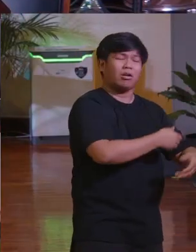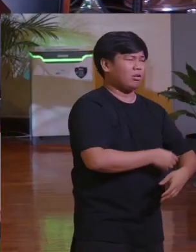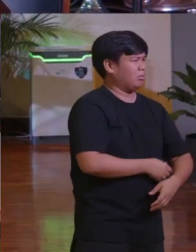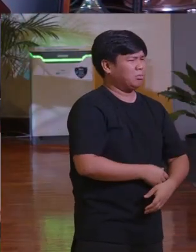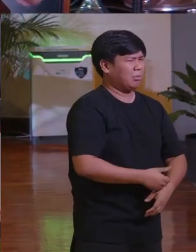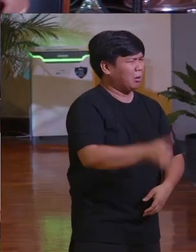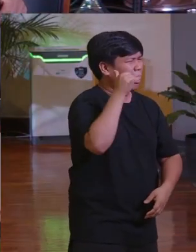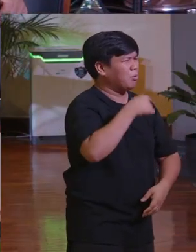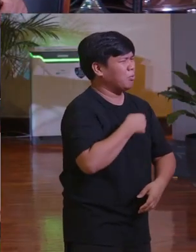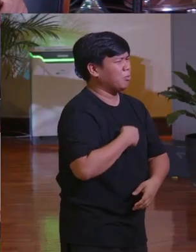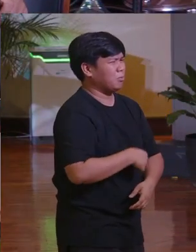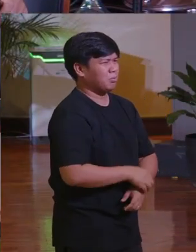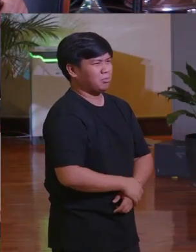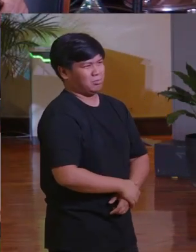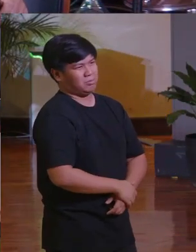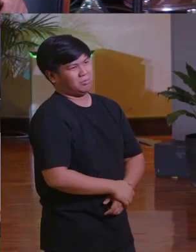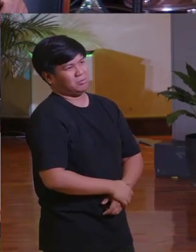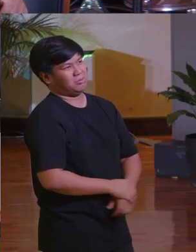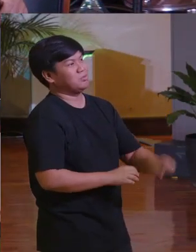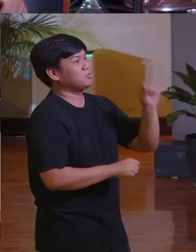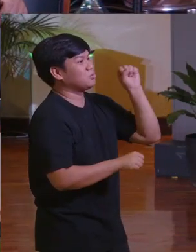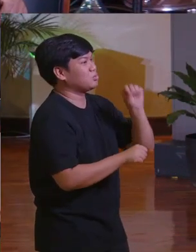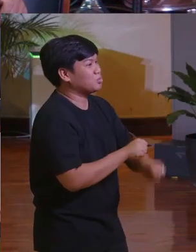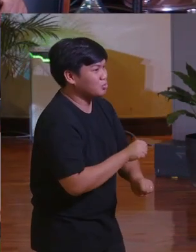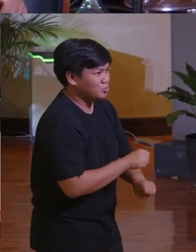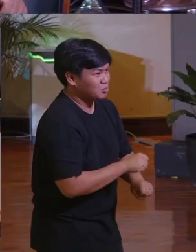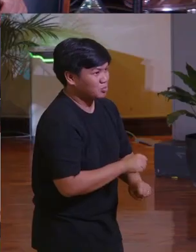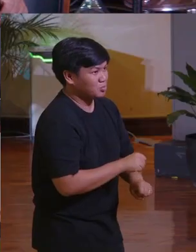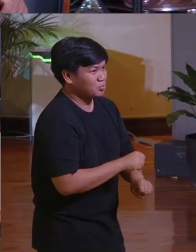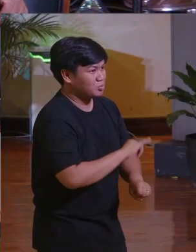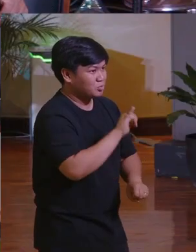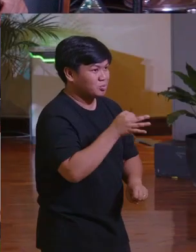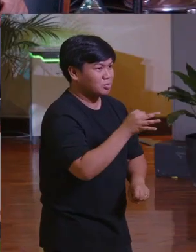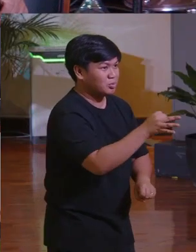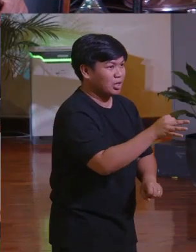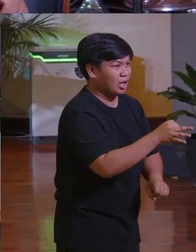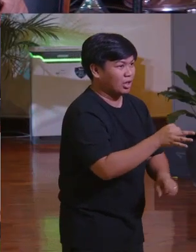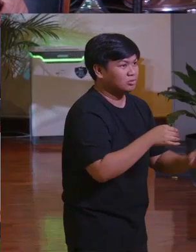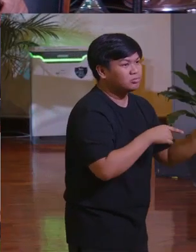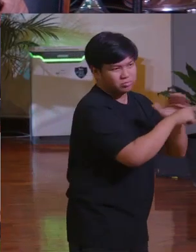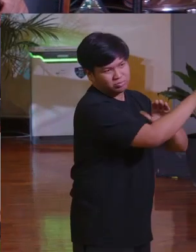At ang kanilang kapital ay Nineveh.